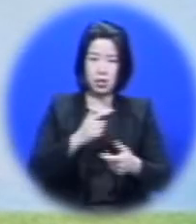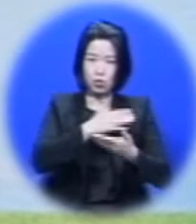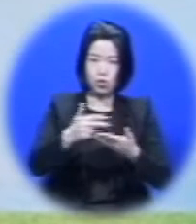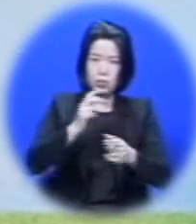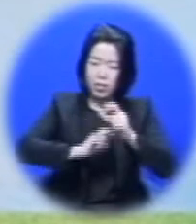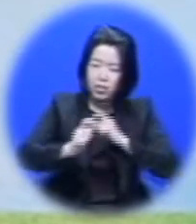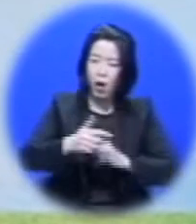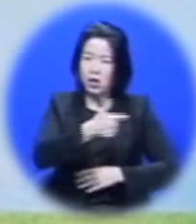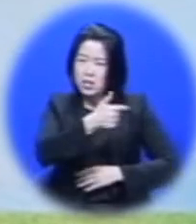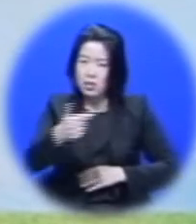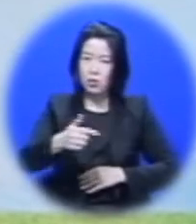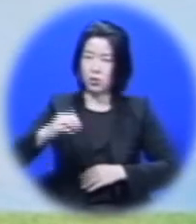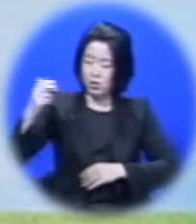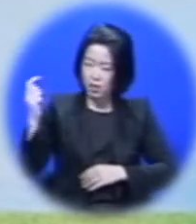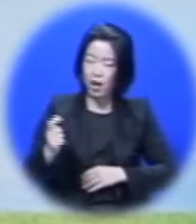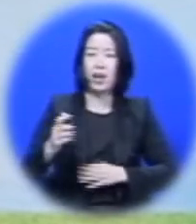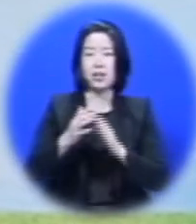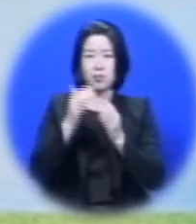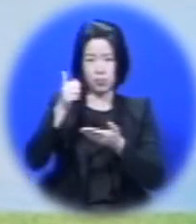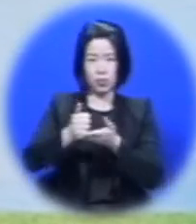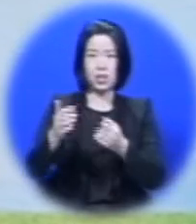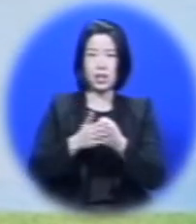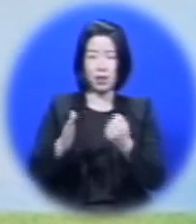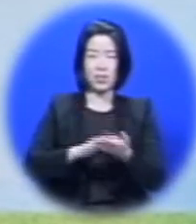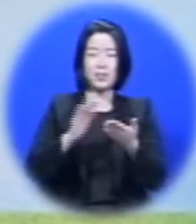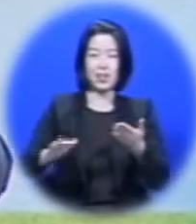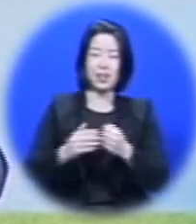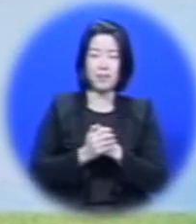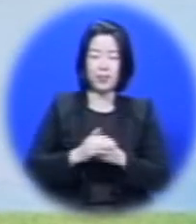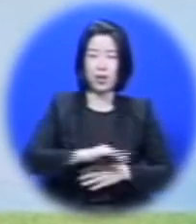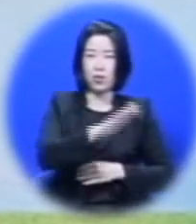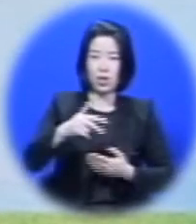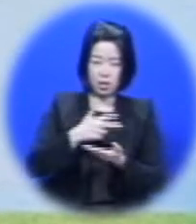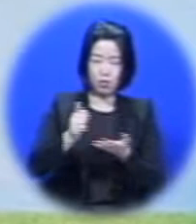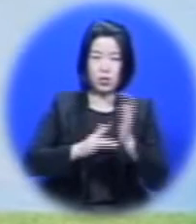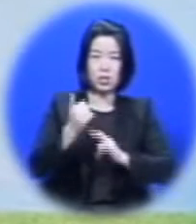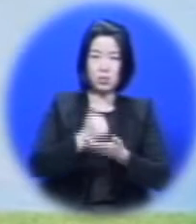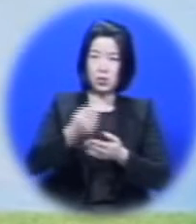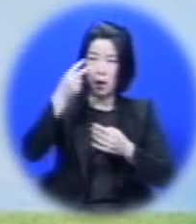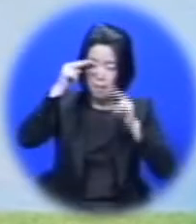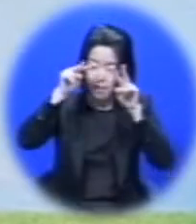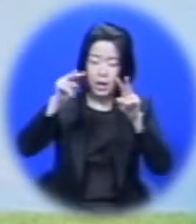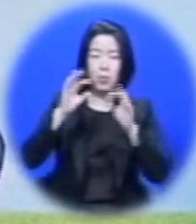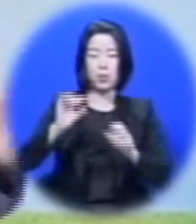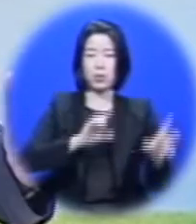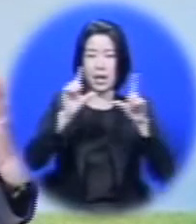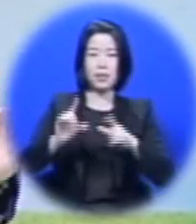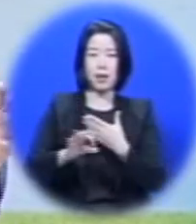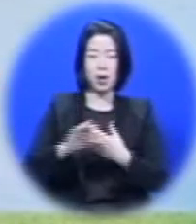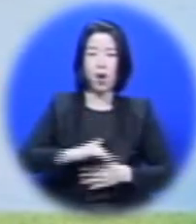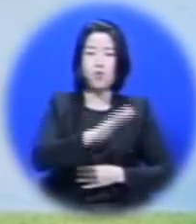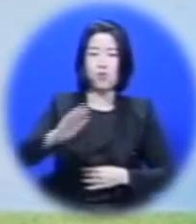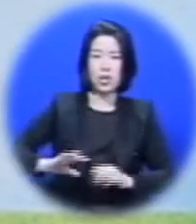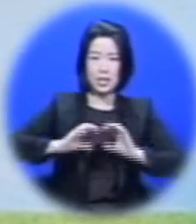크시고 더 강한 분이시기 때문에 그렇습니다. 우리가 주 예수님을 정말 바라보고 산다면 우리는 세상이